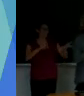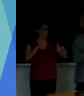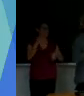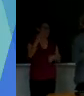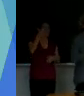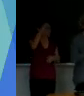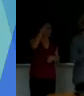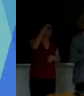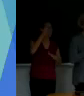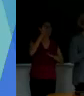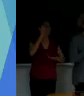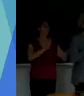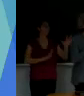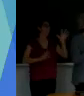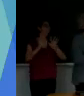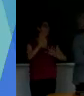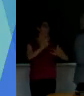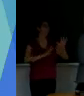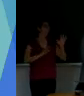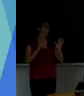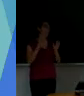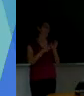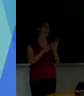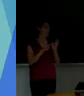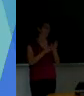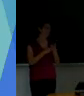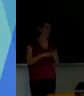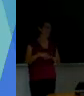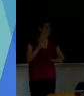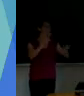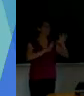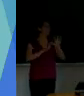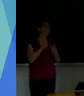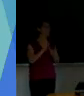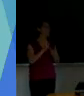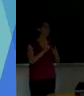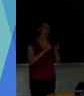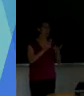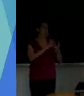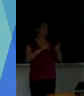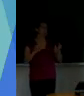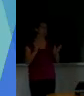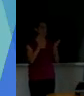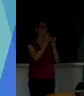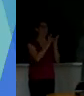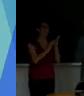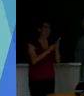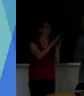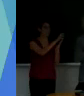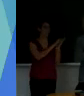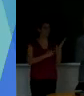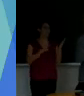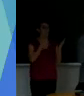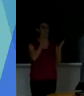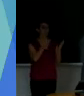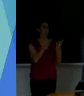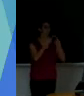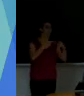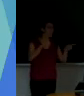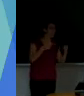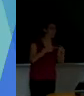memorizzare l'informazione nelle sue varie declinazioni, che possono essere quindi dati, testo, voce,